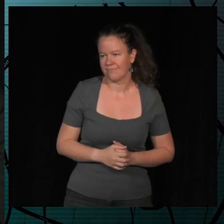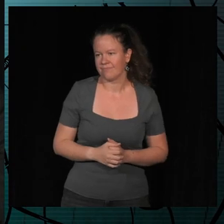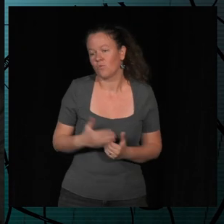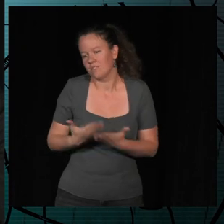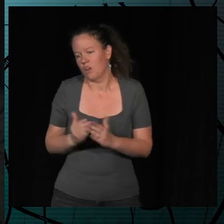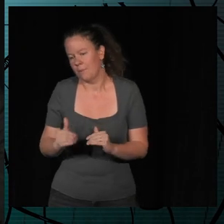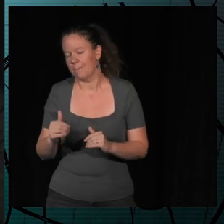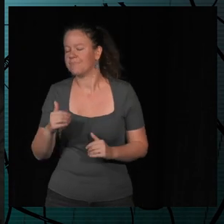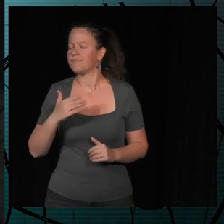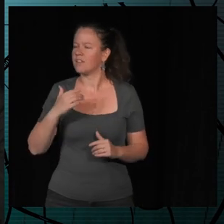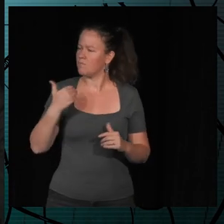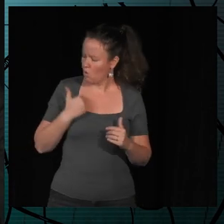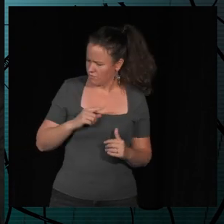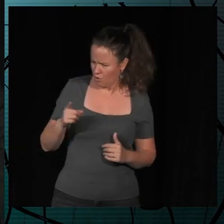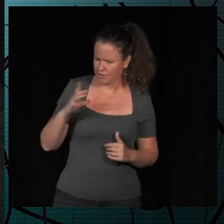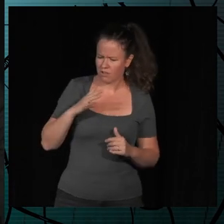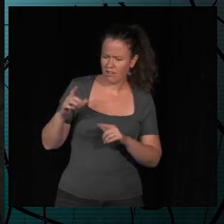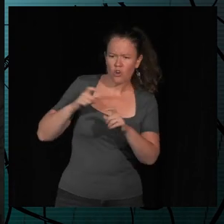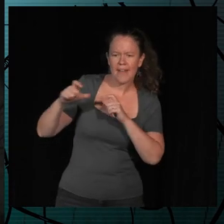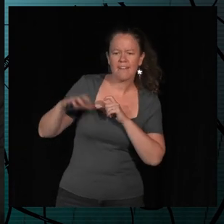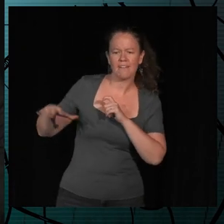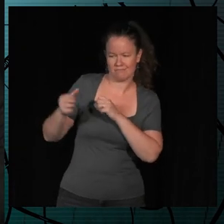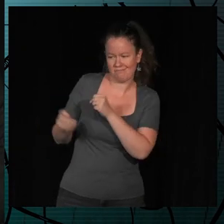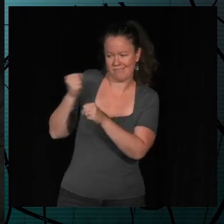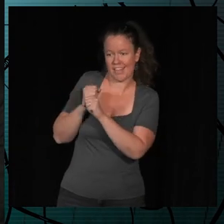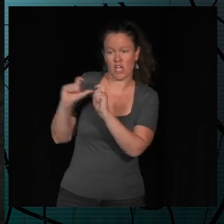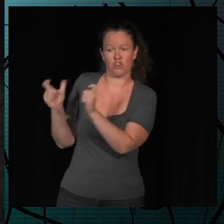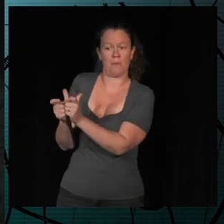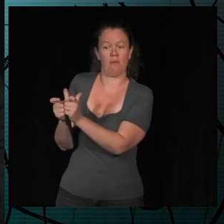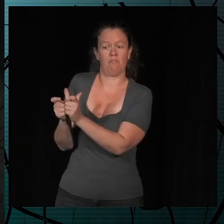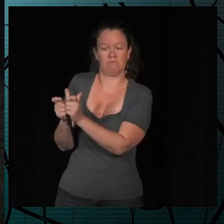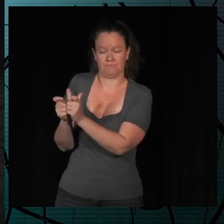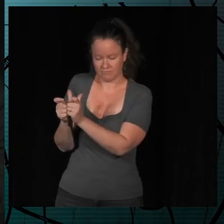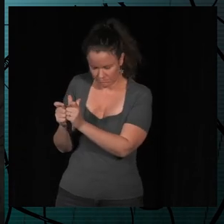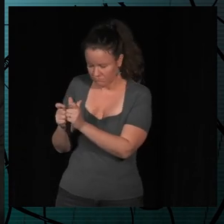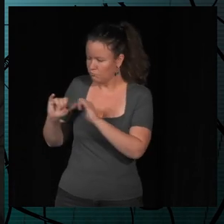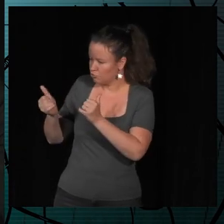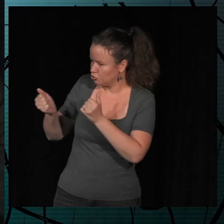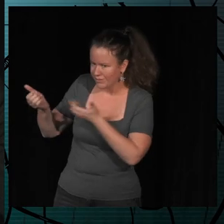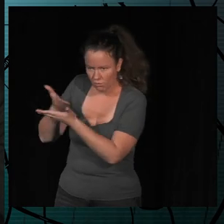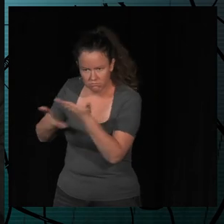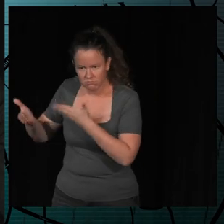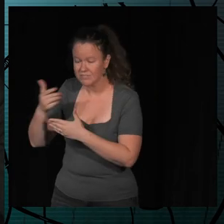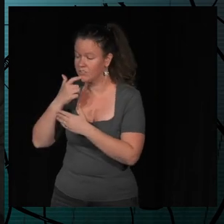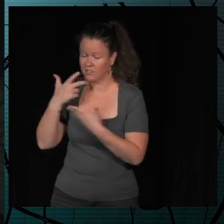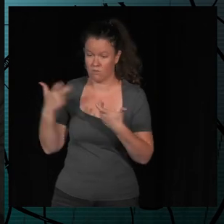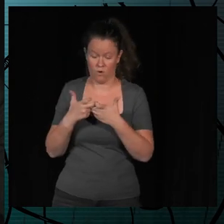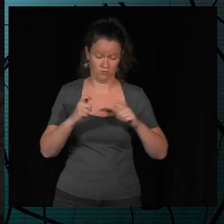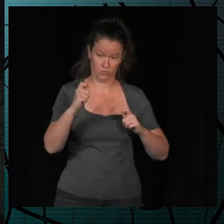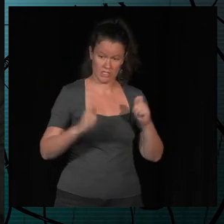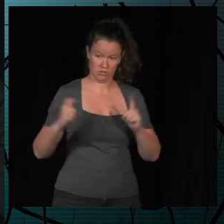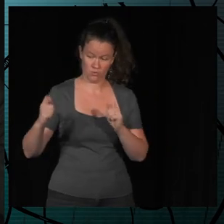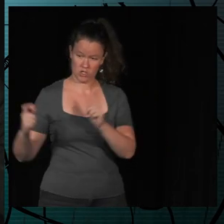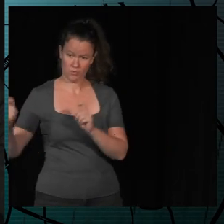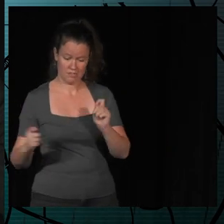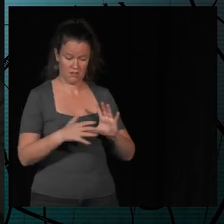ont créé un club de jeux vidéo autour de switch qui mettent en LAN et donc les enfants les et les ados